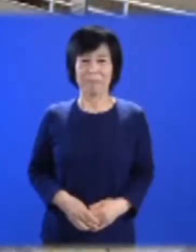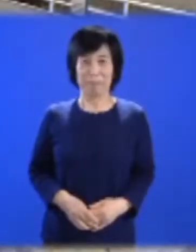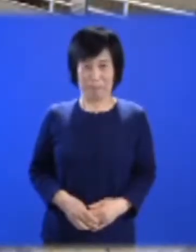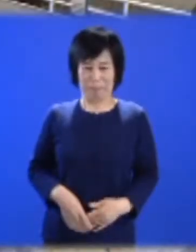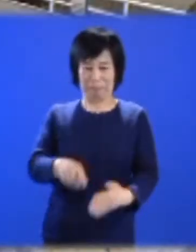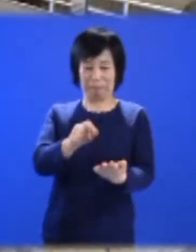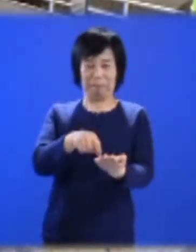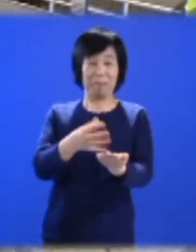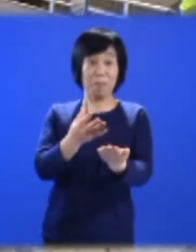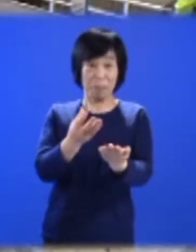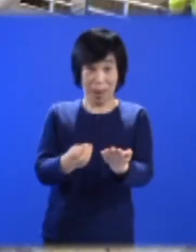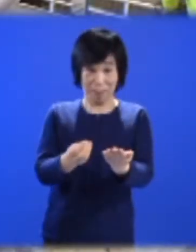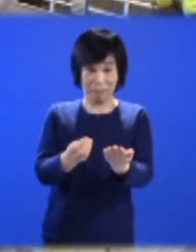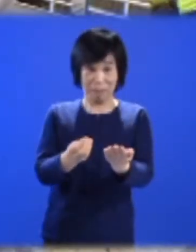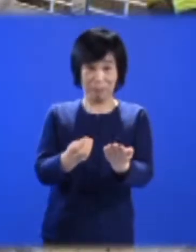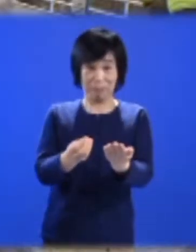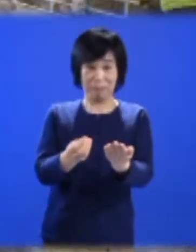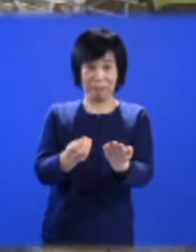できた。